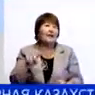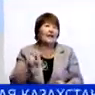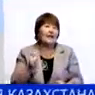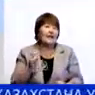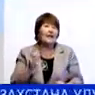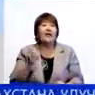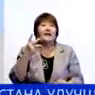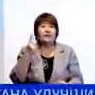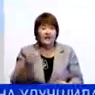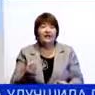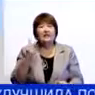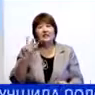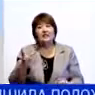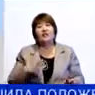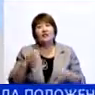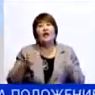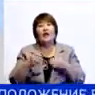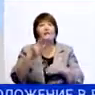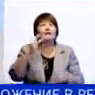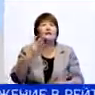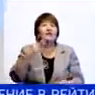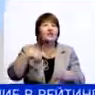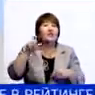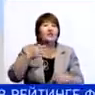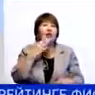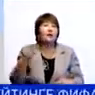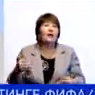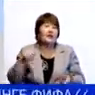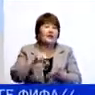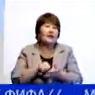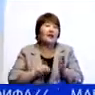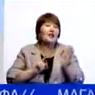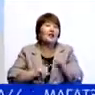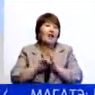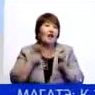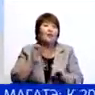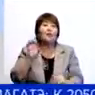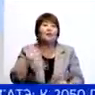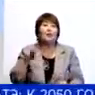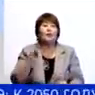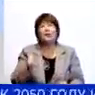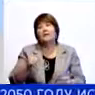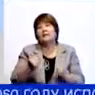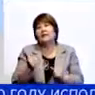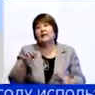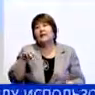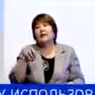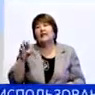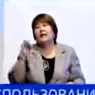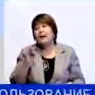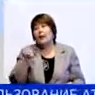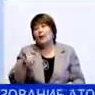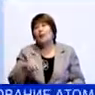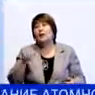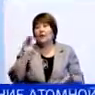день по две тренировки в команде 24 игрока последний примкнувшие нападающий сборной бурунди бон великолепными имана он